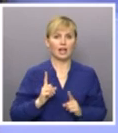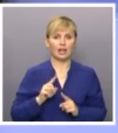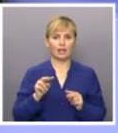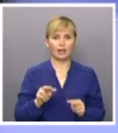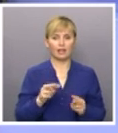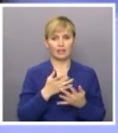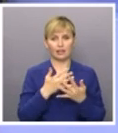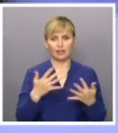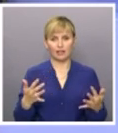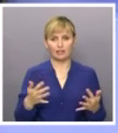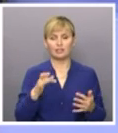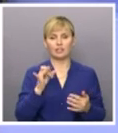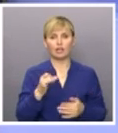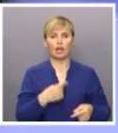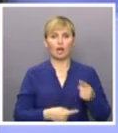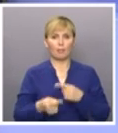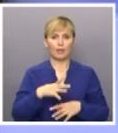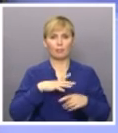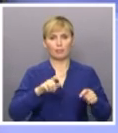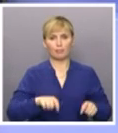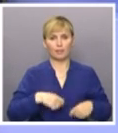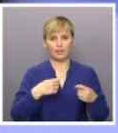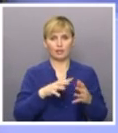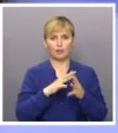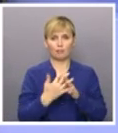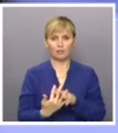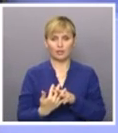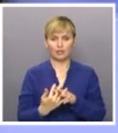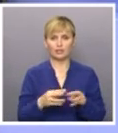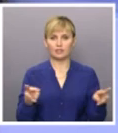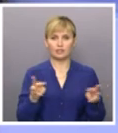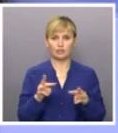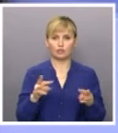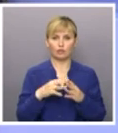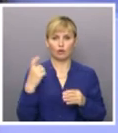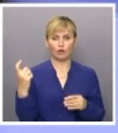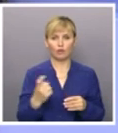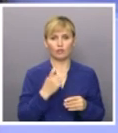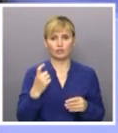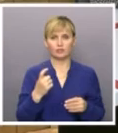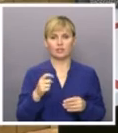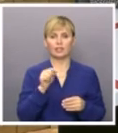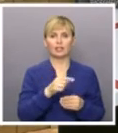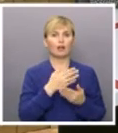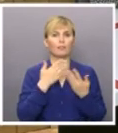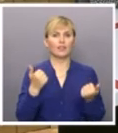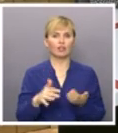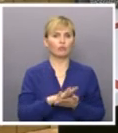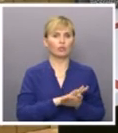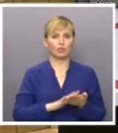водных ресурсов, а потом обратно, значит, был передан в Минсельхоз. А в Минсельхозе до сих пор нету, например,